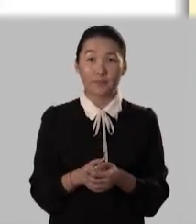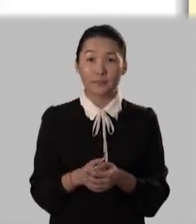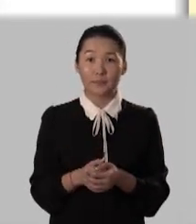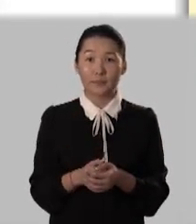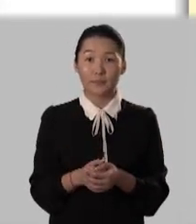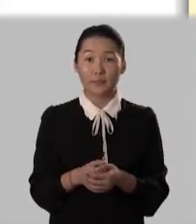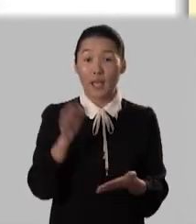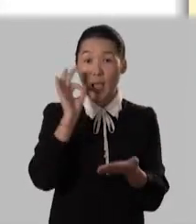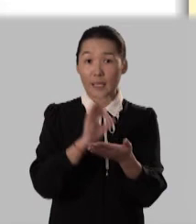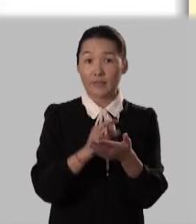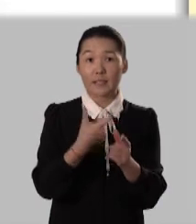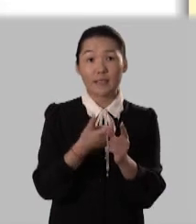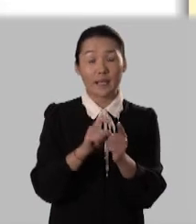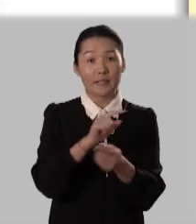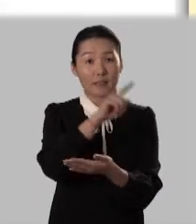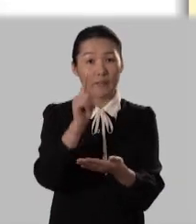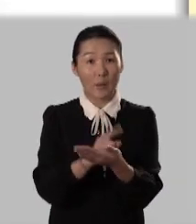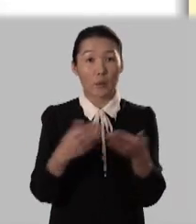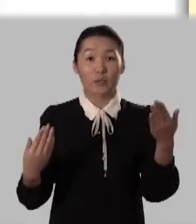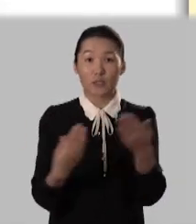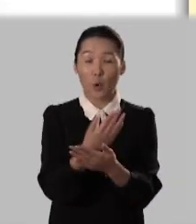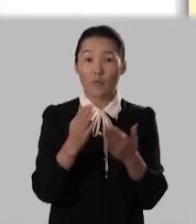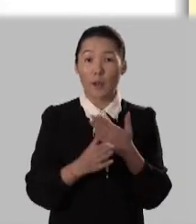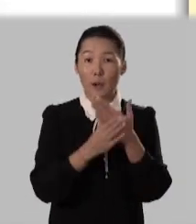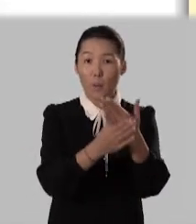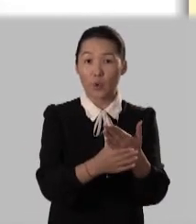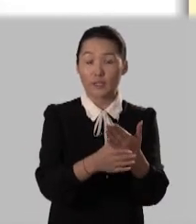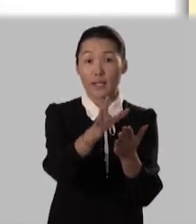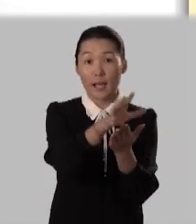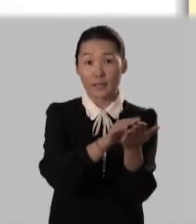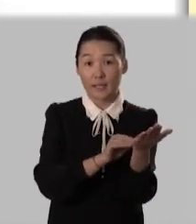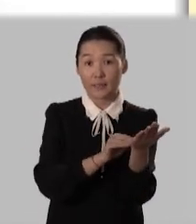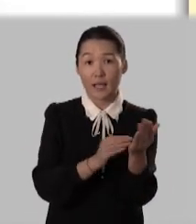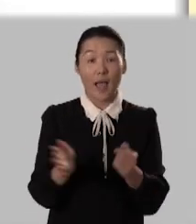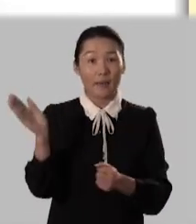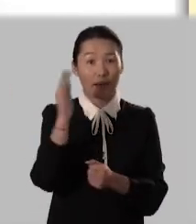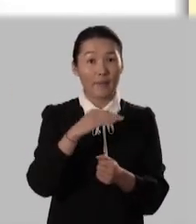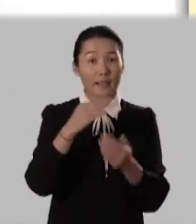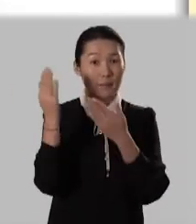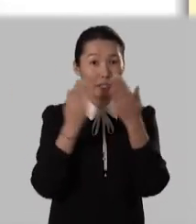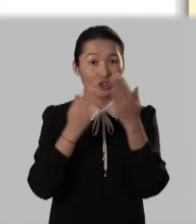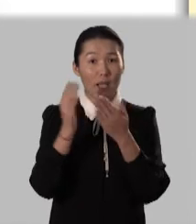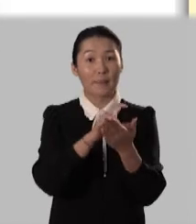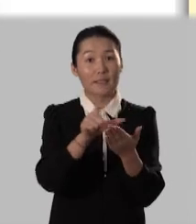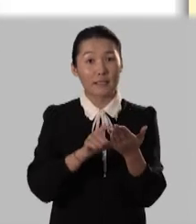ответить на этот вопрос снова поможет контекст давайте прочитаем стихотворение